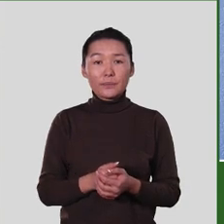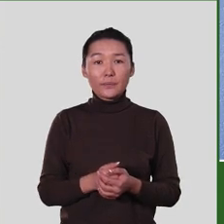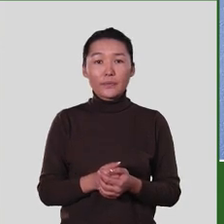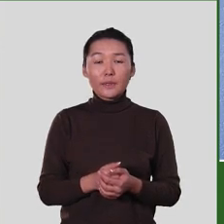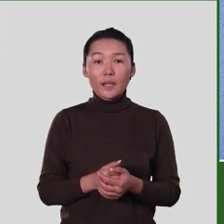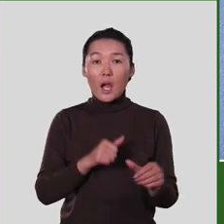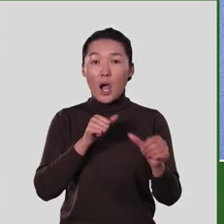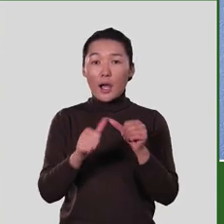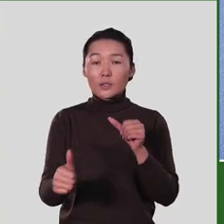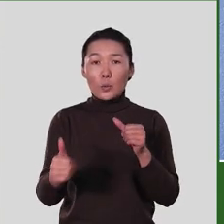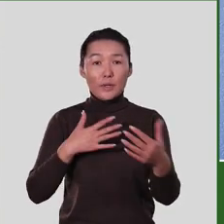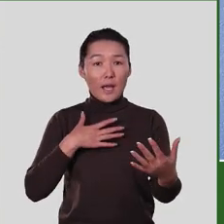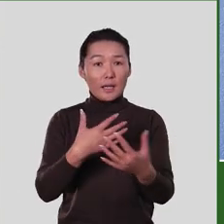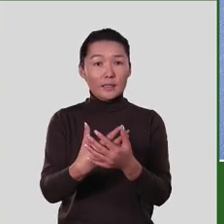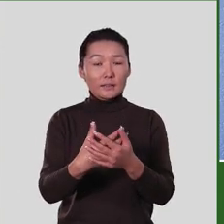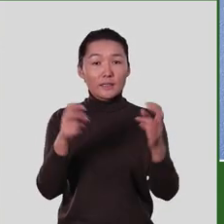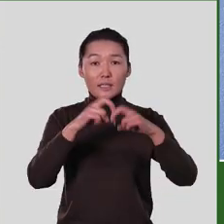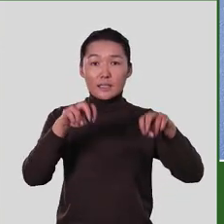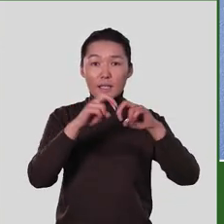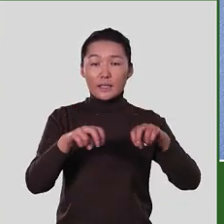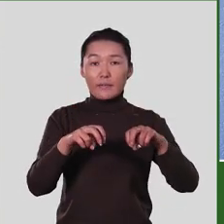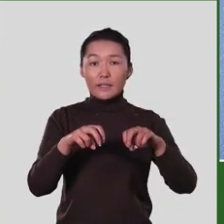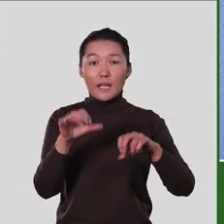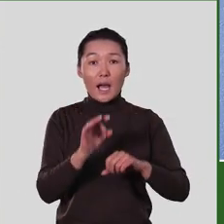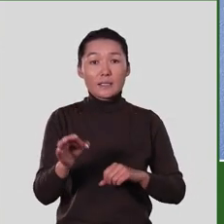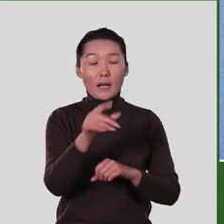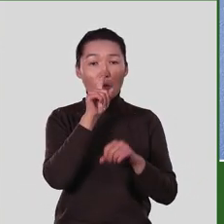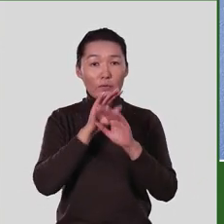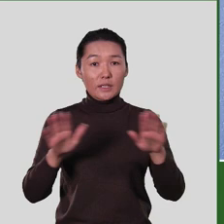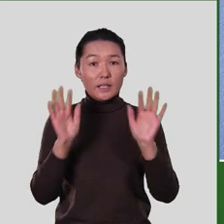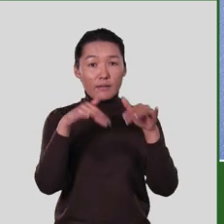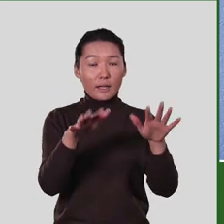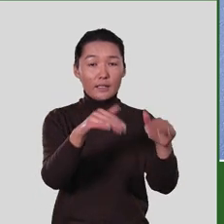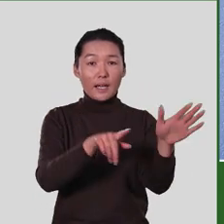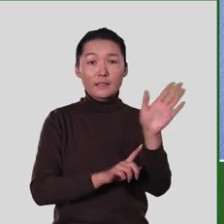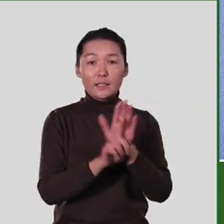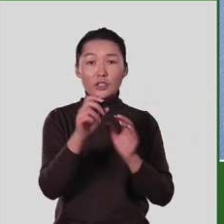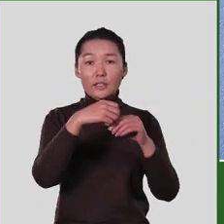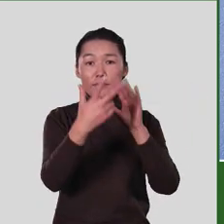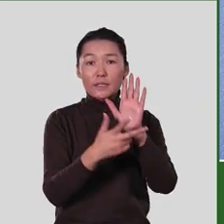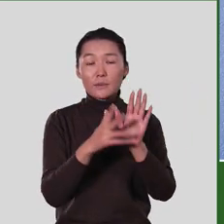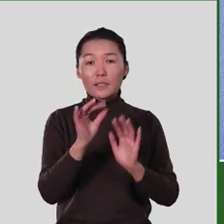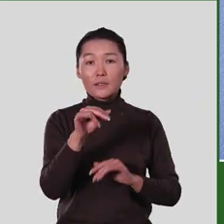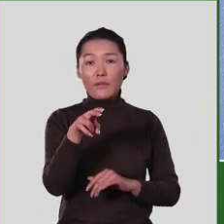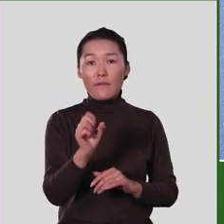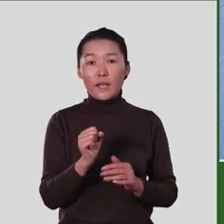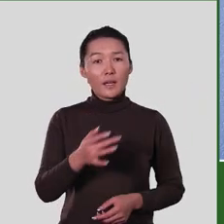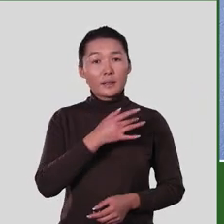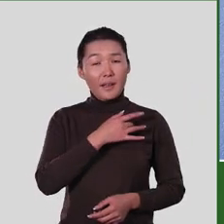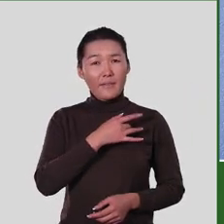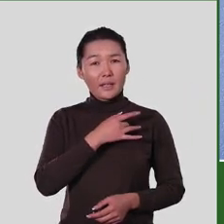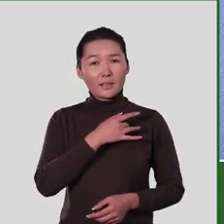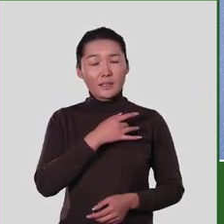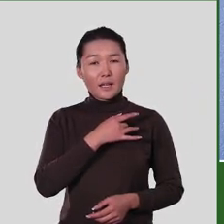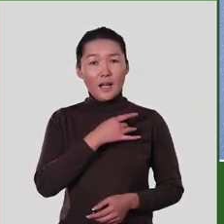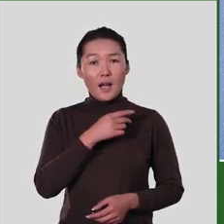Особенно активные исследования островов Тихого океана начались с 18 века. Вряд ли